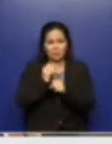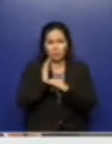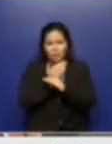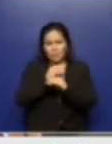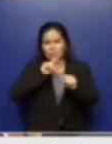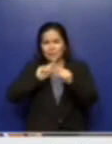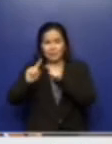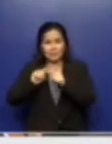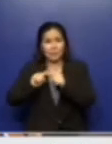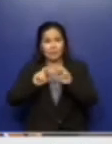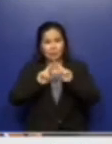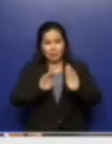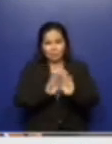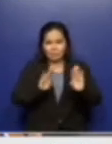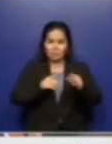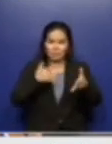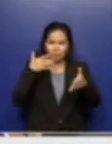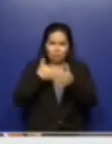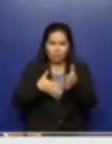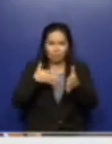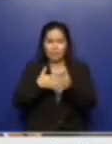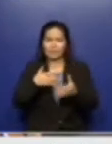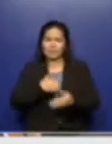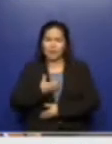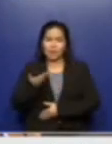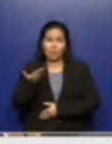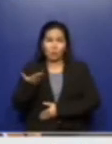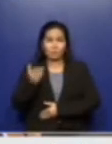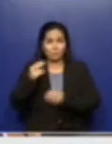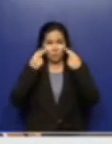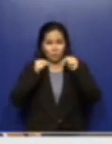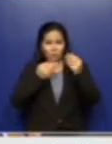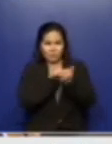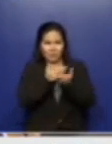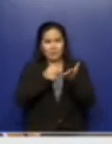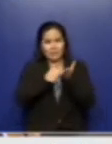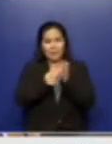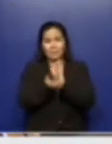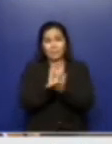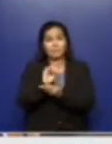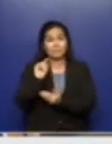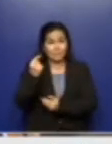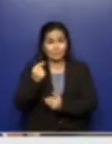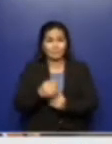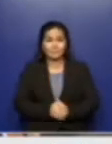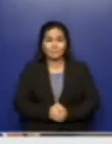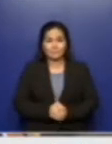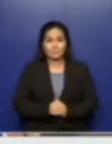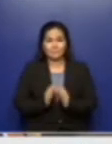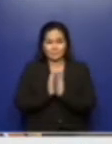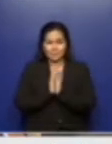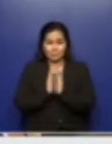ๆเนี่ยผมว่าท่านนายกควรจะพิจารณาแก้ไขด้วยนะครับครับขอบคุณครับ